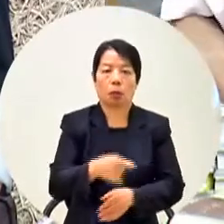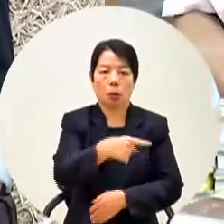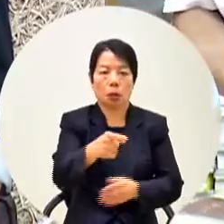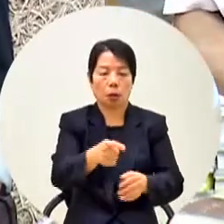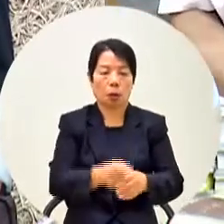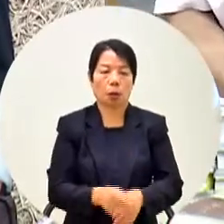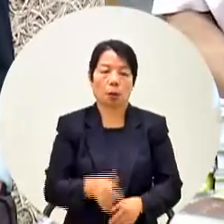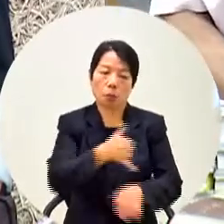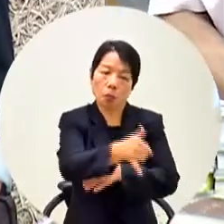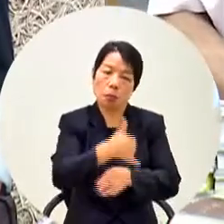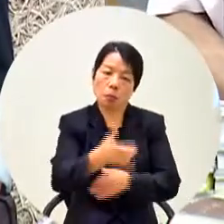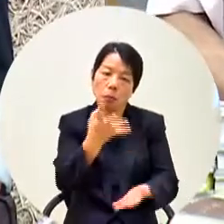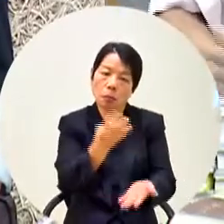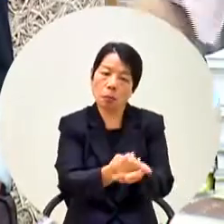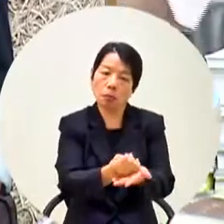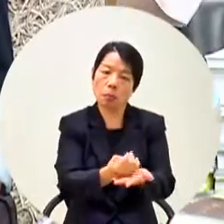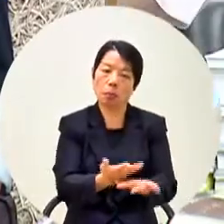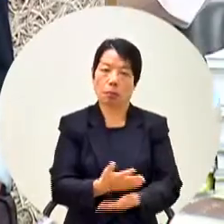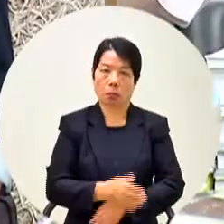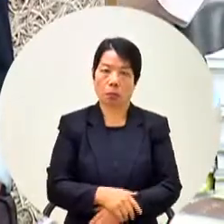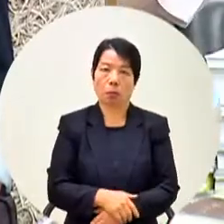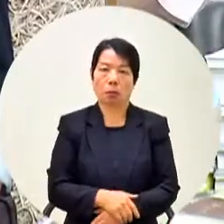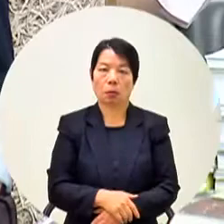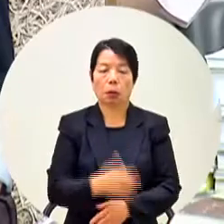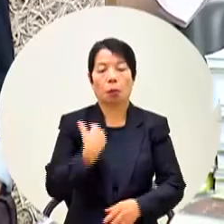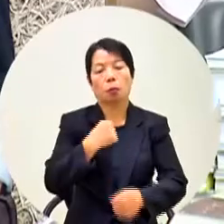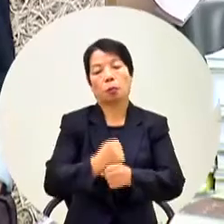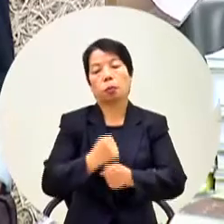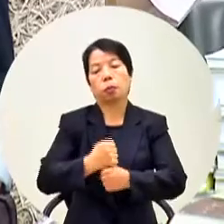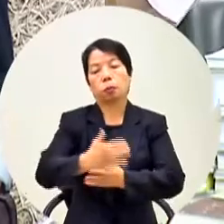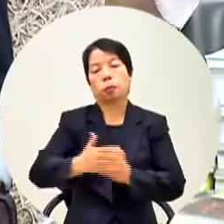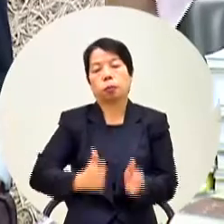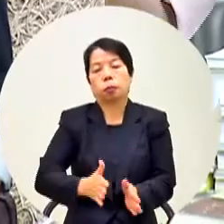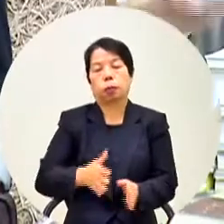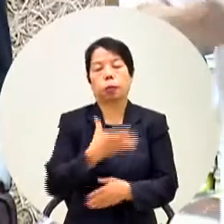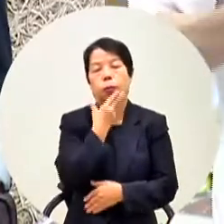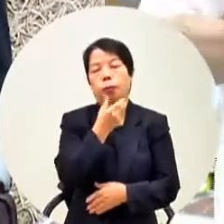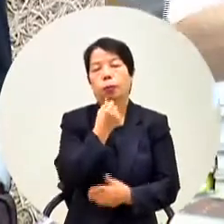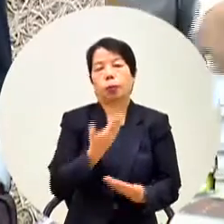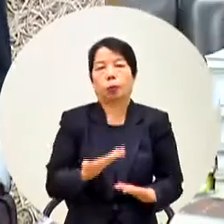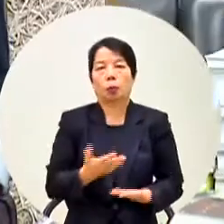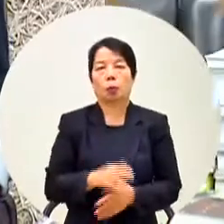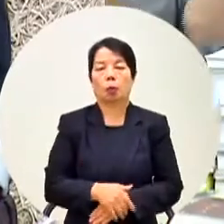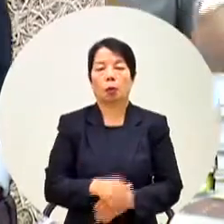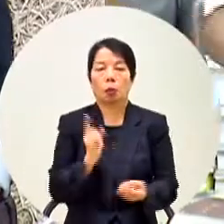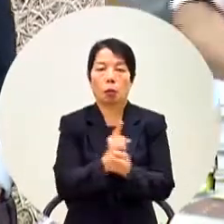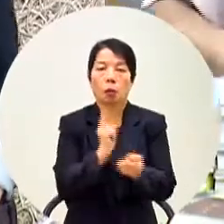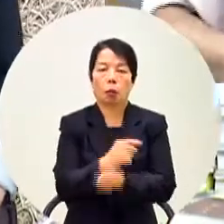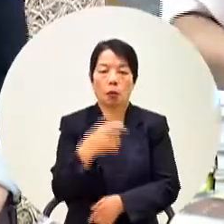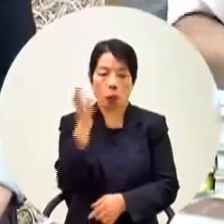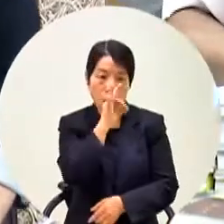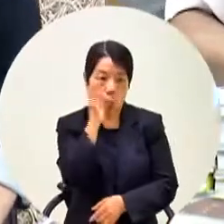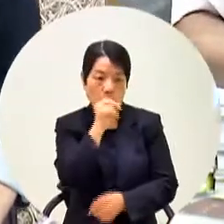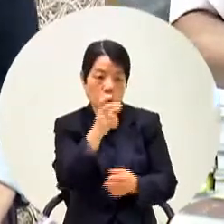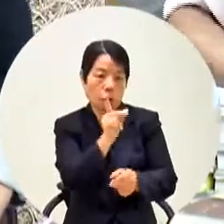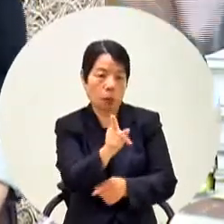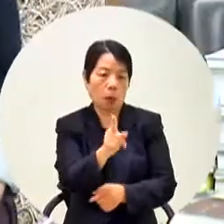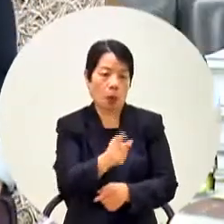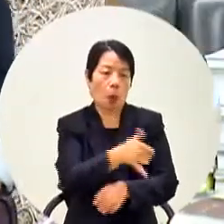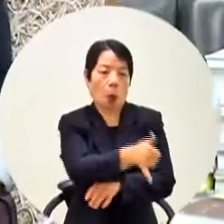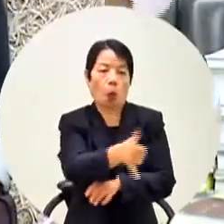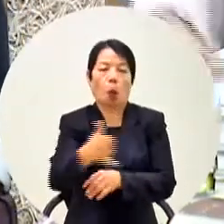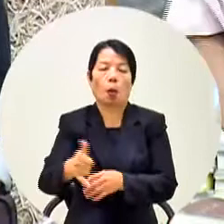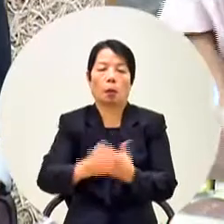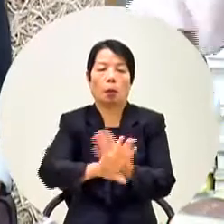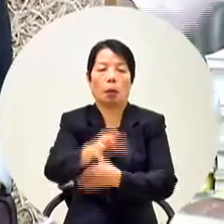遍？拢坐办公室来啊！哦，客查科伫外口扩张，哦，你